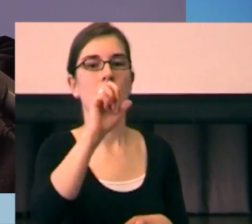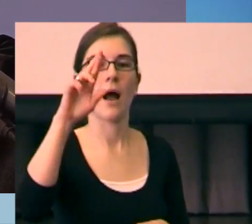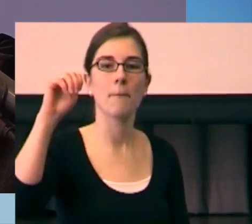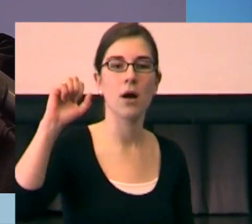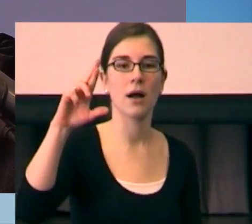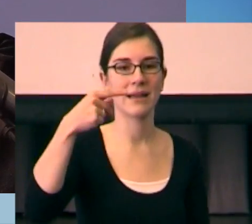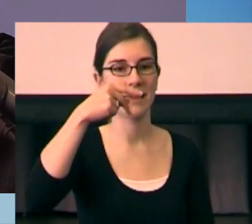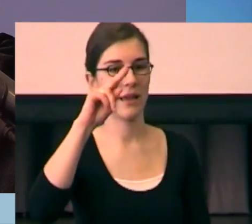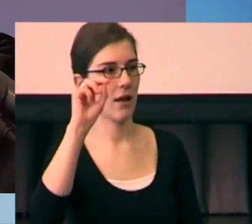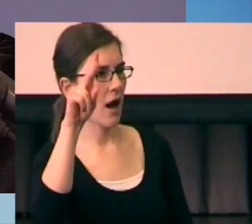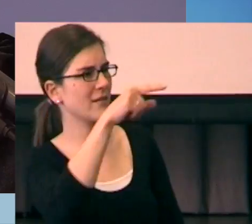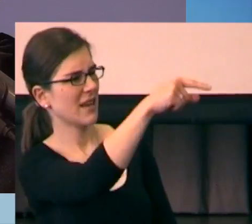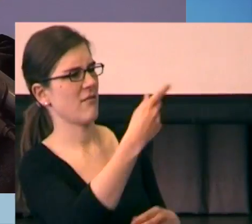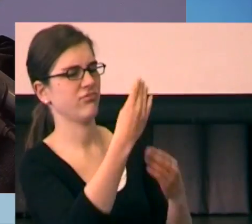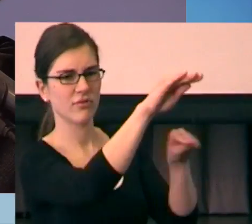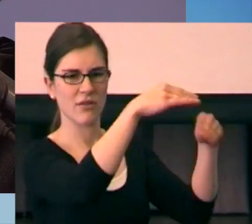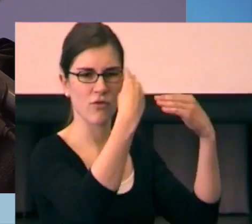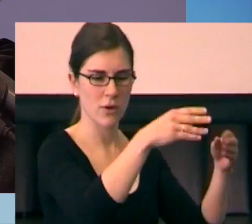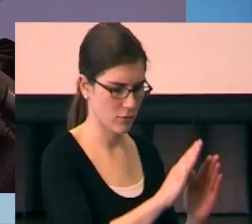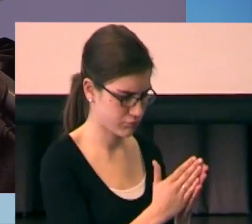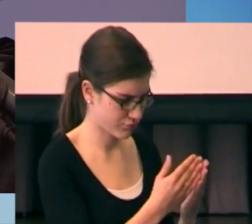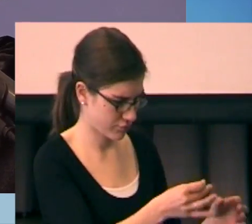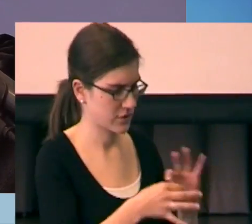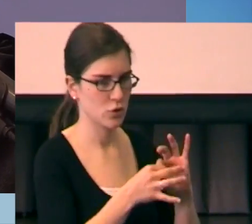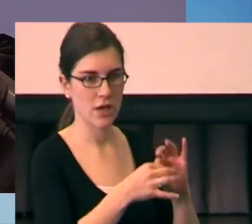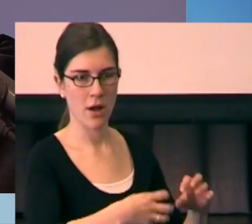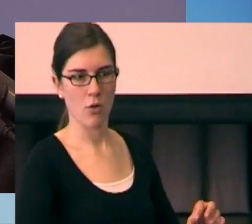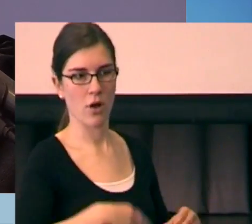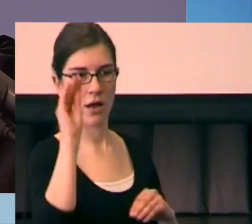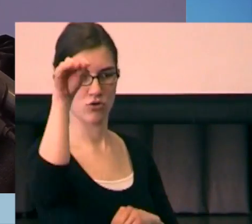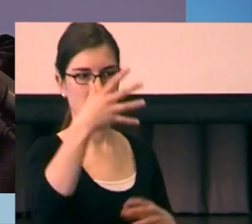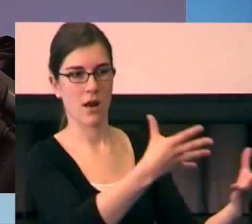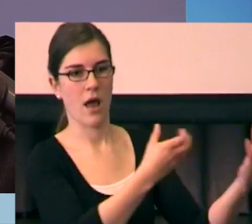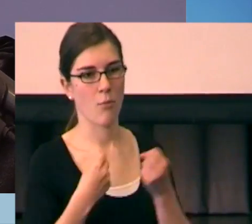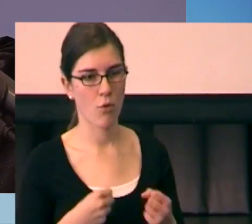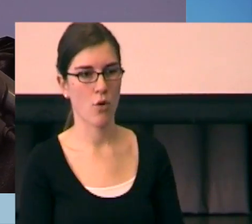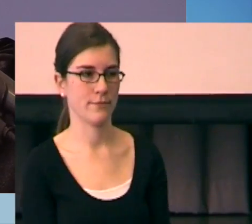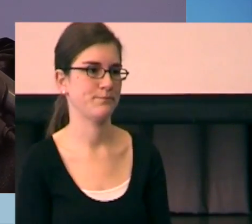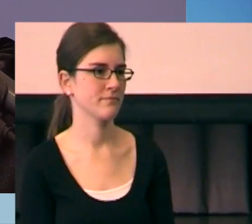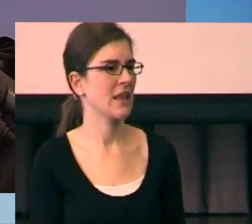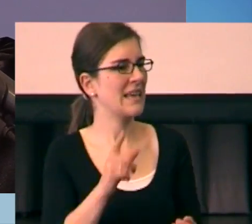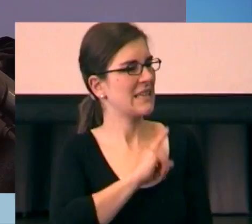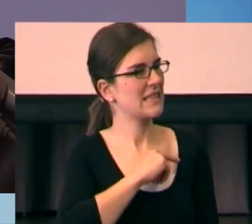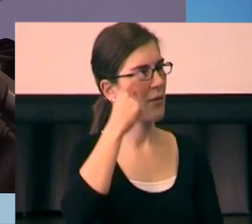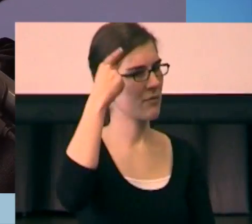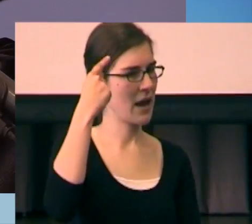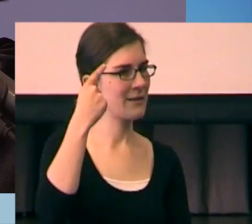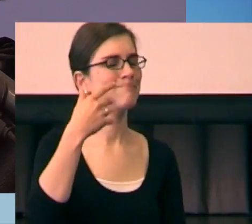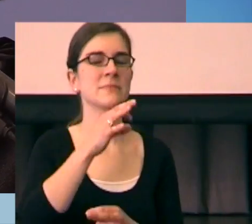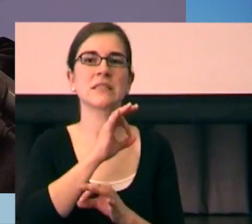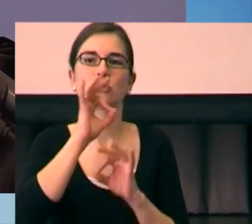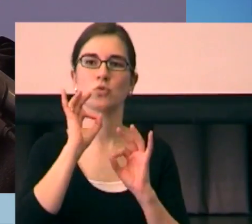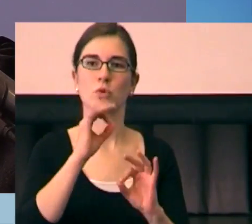und sich dort Informationen über die Organspende abzuholen. Ich bin der Meinung, dass jeder Mensch